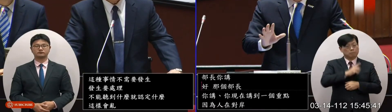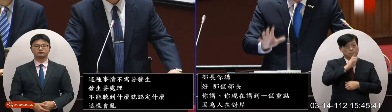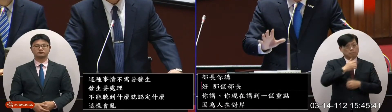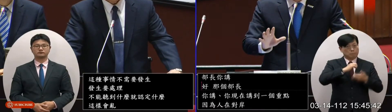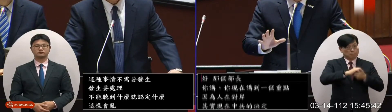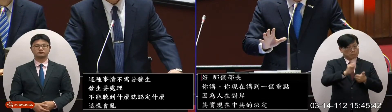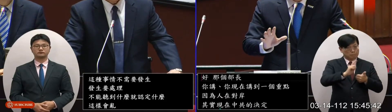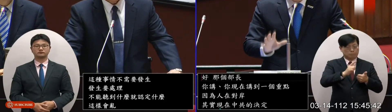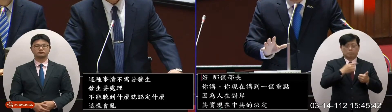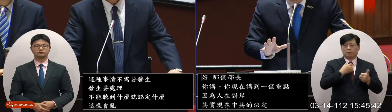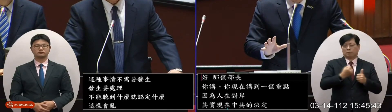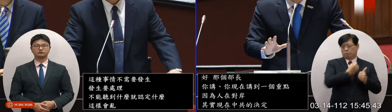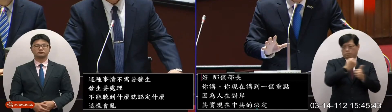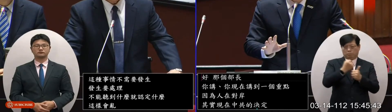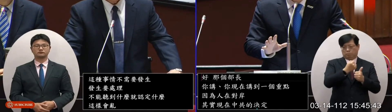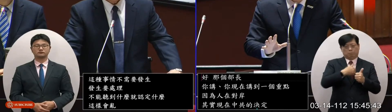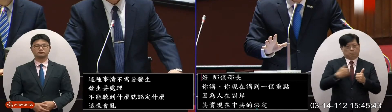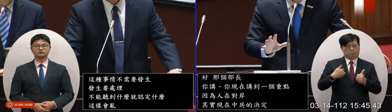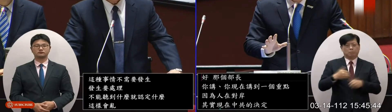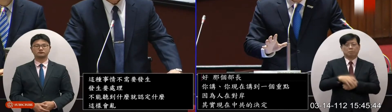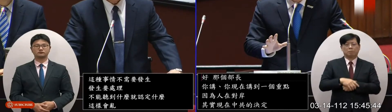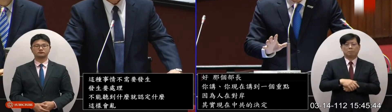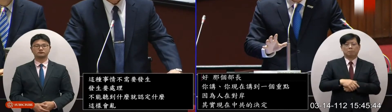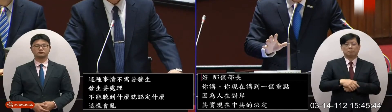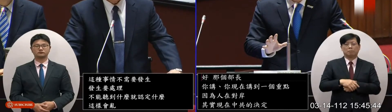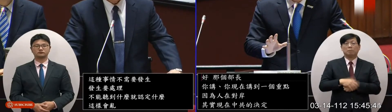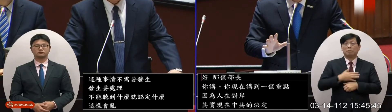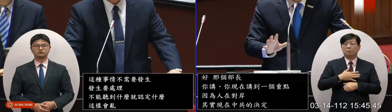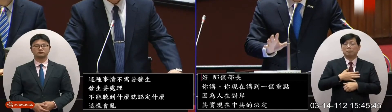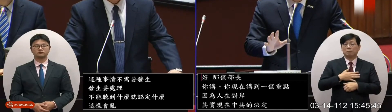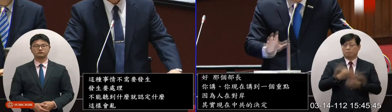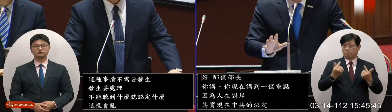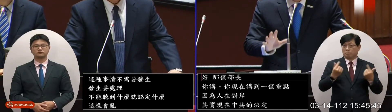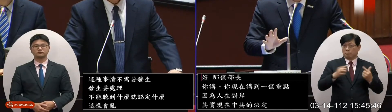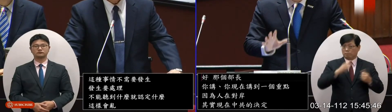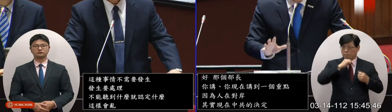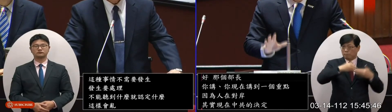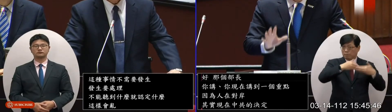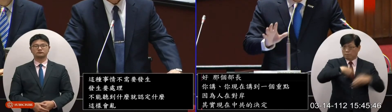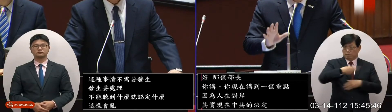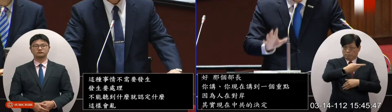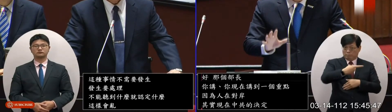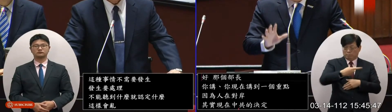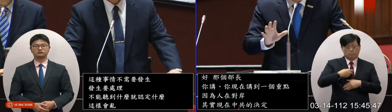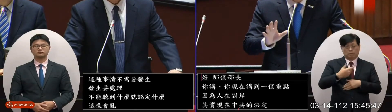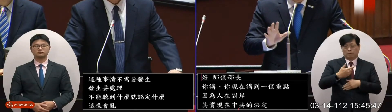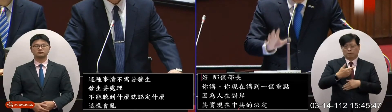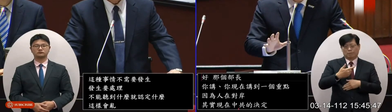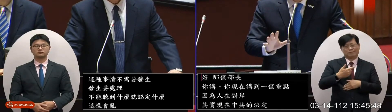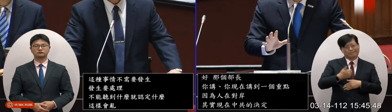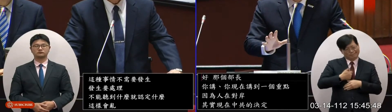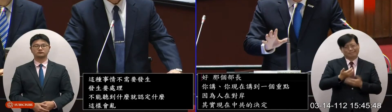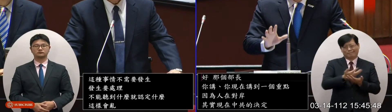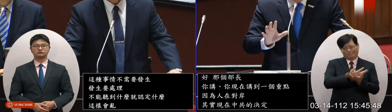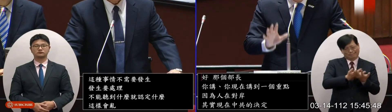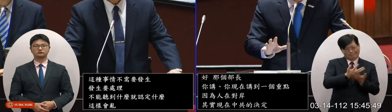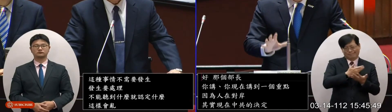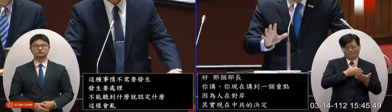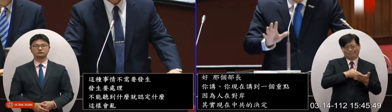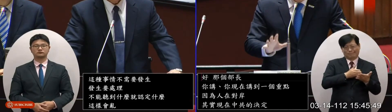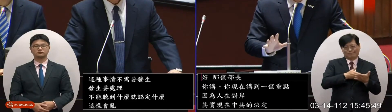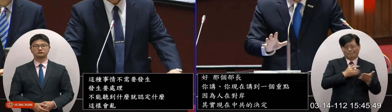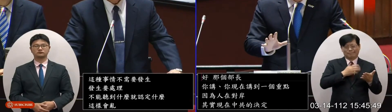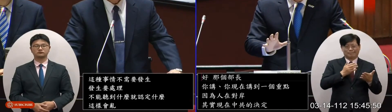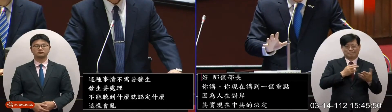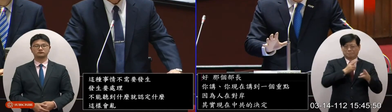他怎么样决定，等于是主宰了一切哦，你知道吗？尤其在两岸又没有非常畅通